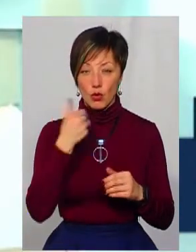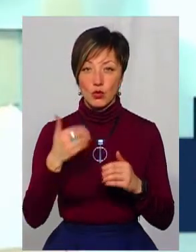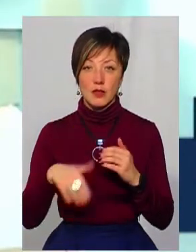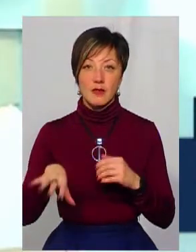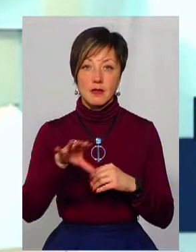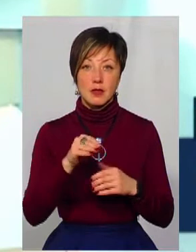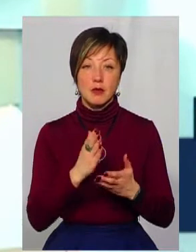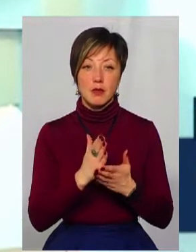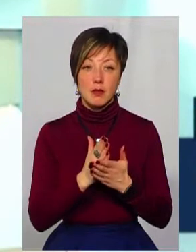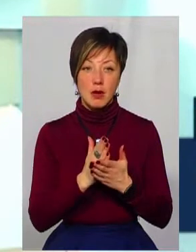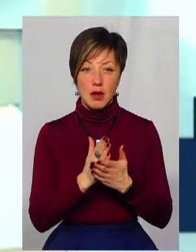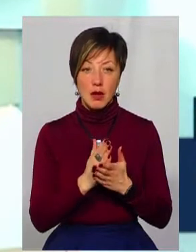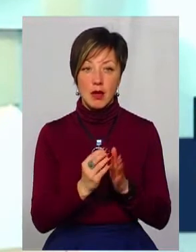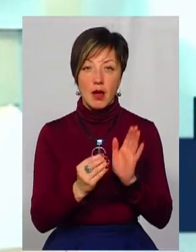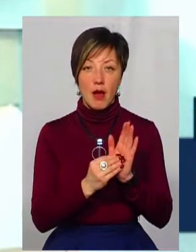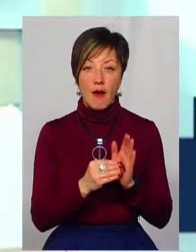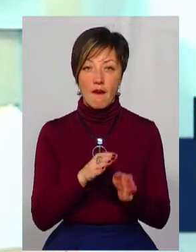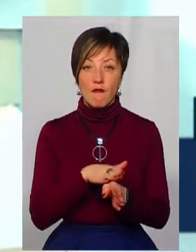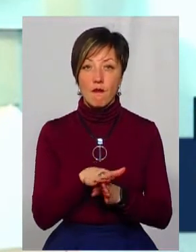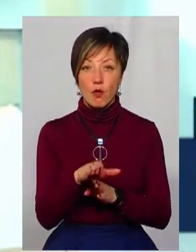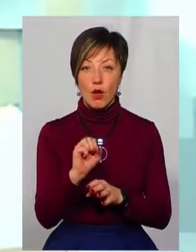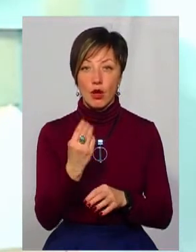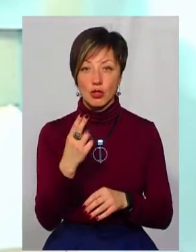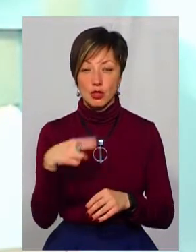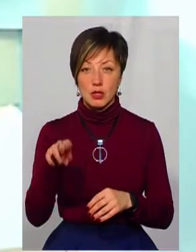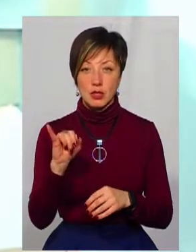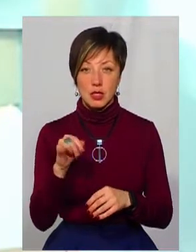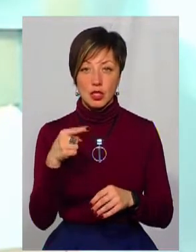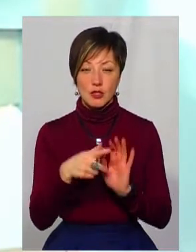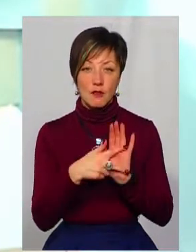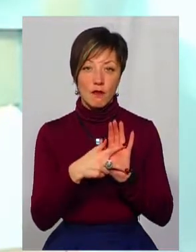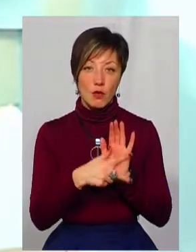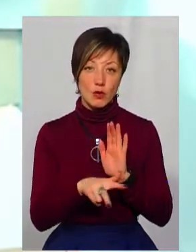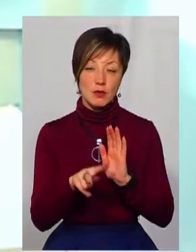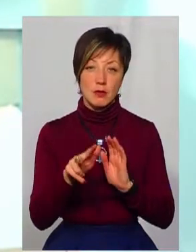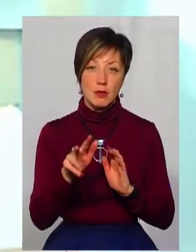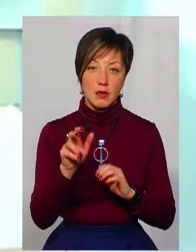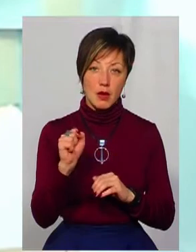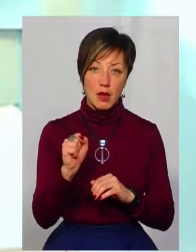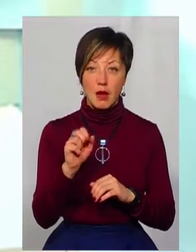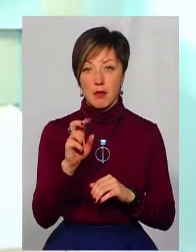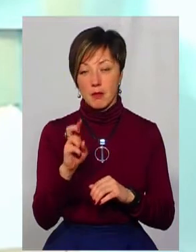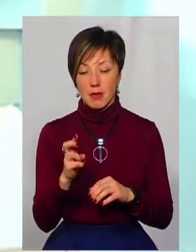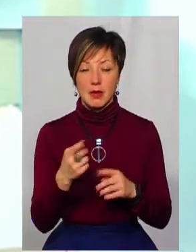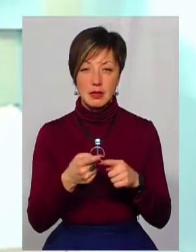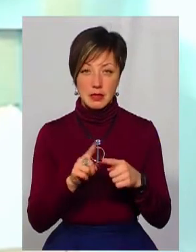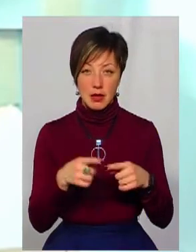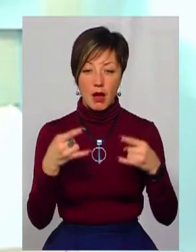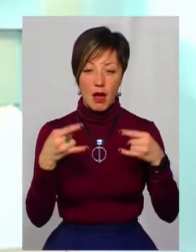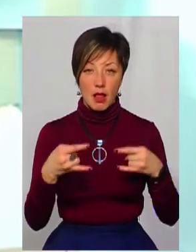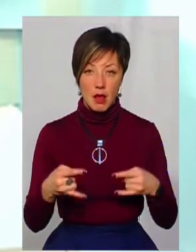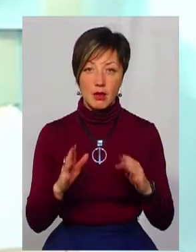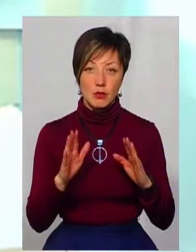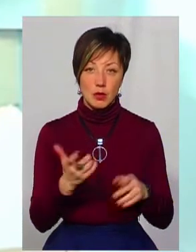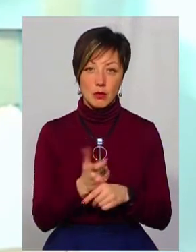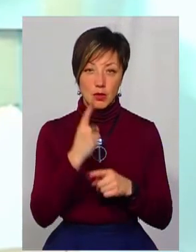вже всі мають підтримочку Full HD так званого, або HD 1080i чи 1080p розрішення. Да, тоді ці канали